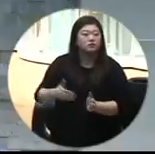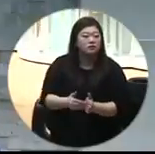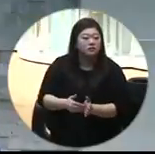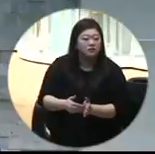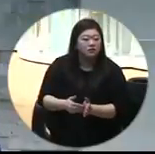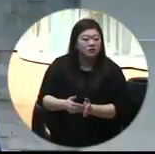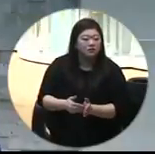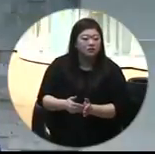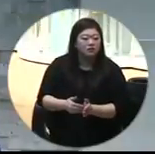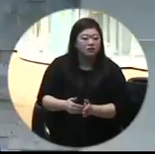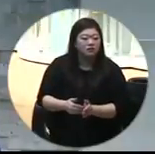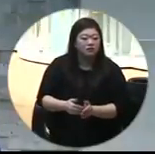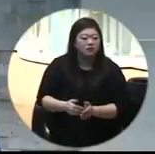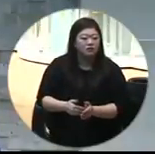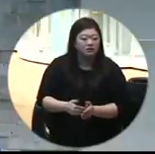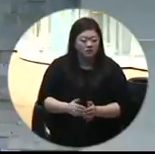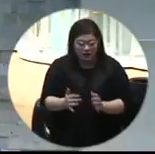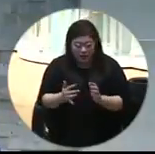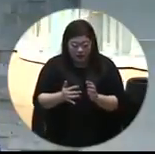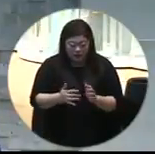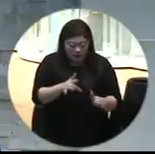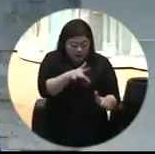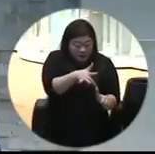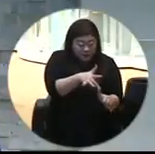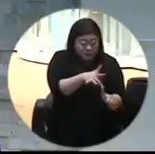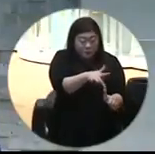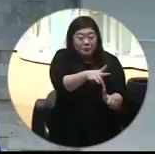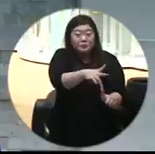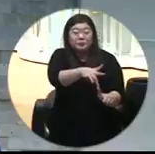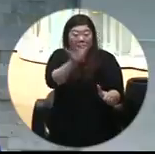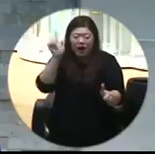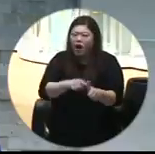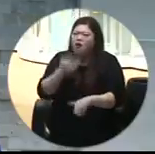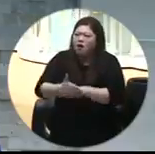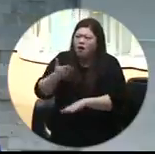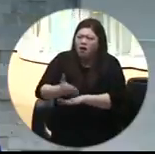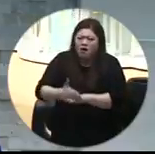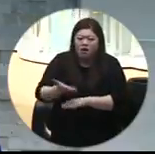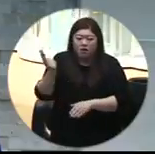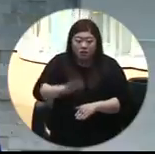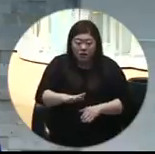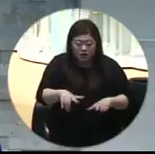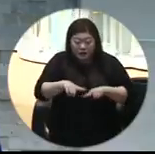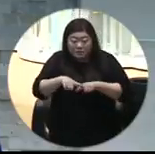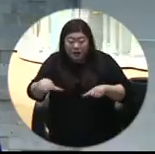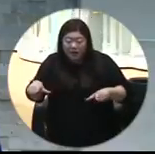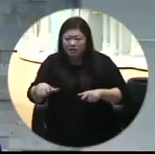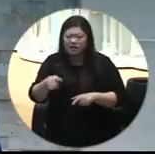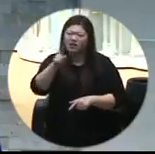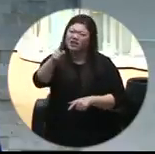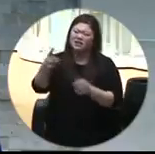이게 반응입니다. 막대한 재산이 손해봤다는 겁니다.